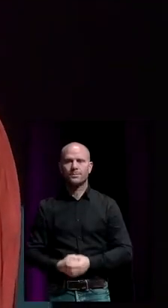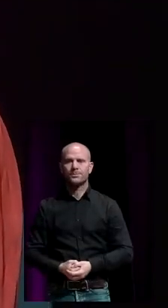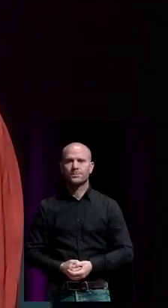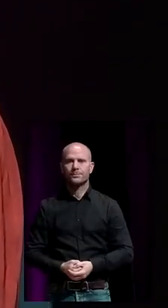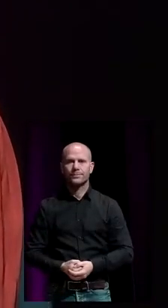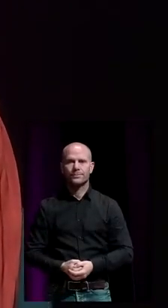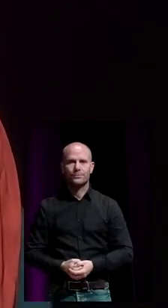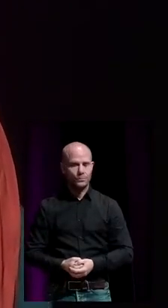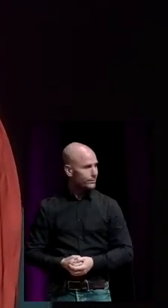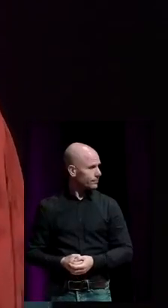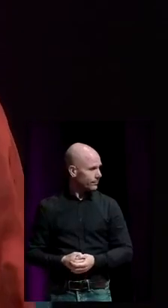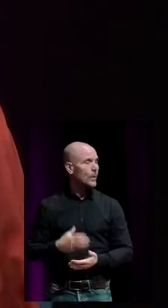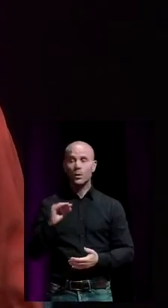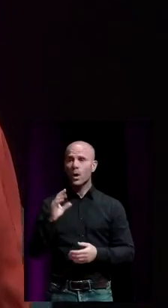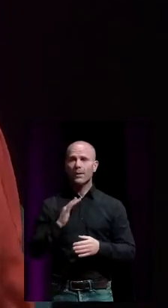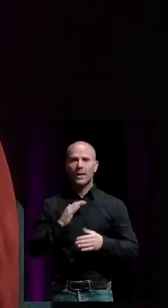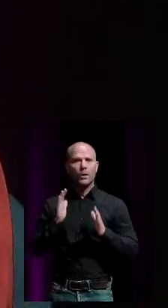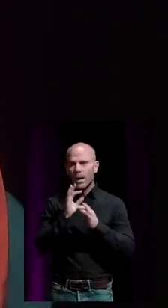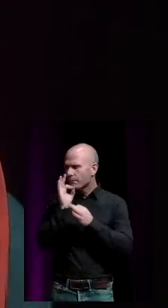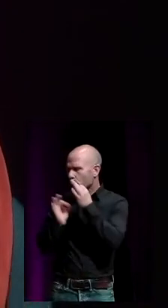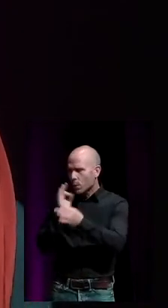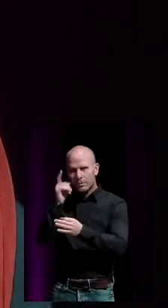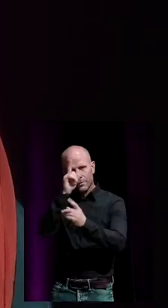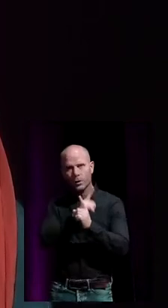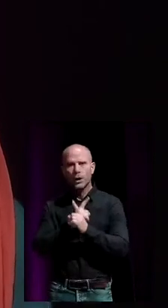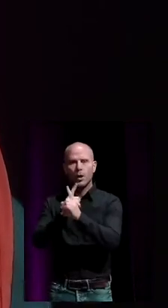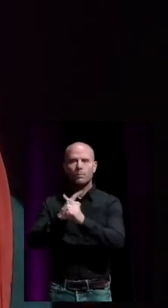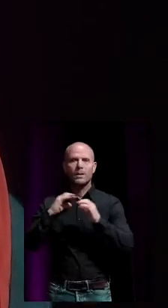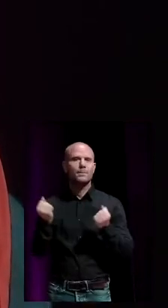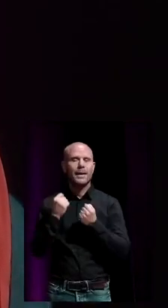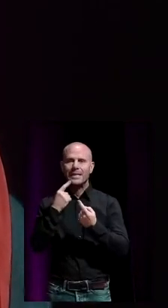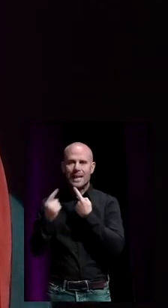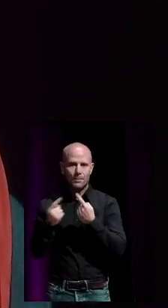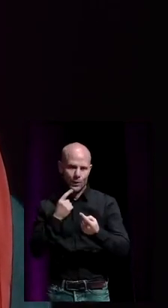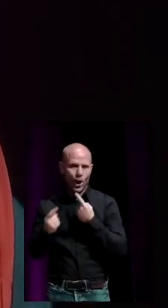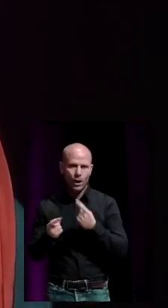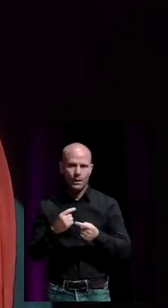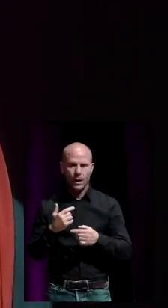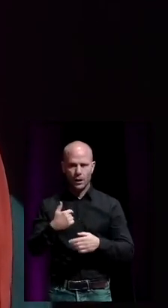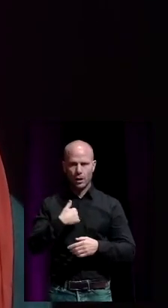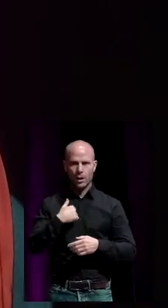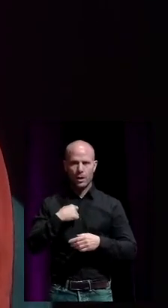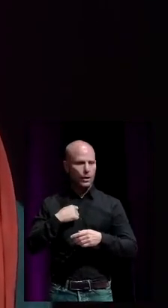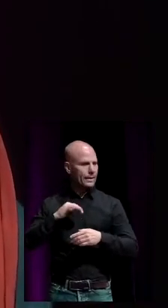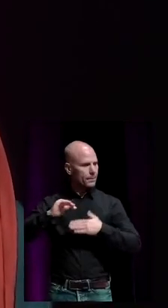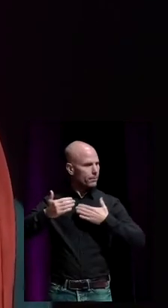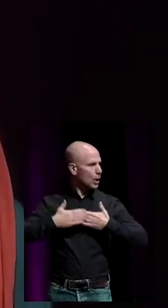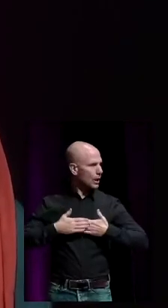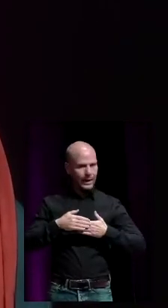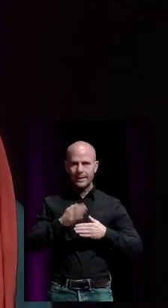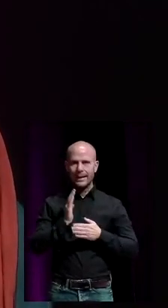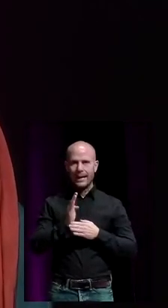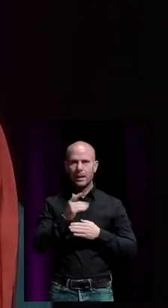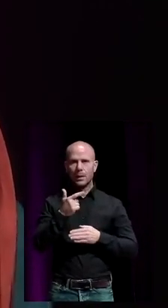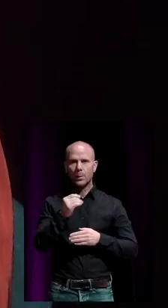Vi kommer ställa några frågor nu till er också, följa upp det här spännande samtalet som vi har. Och jag går tillbaka till dig direkt här,